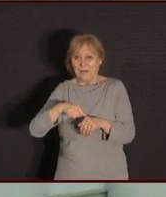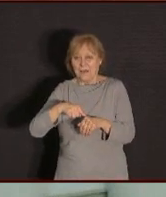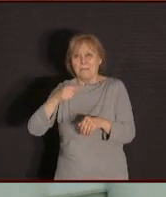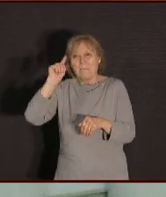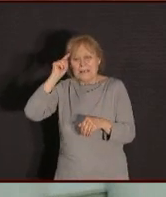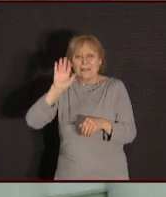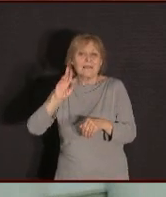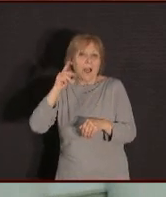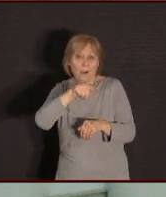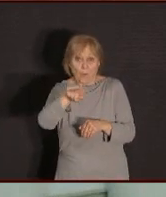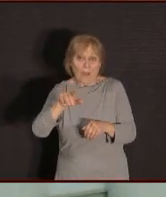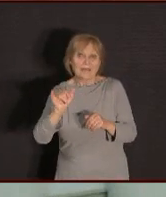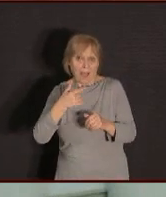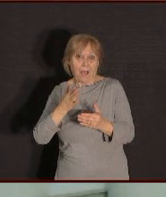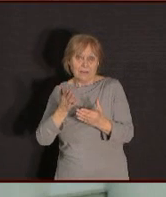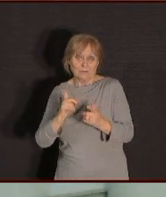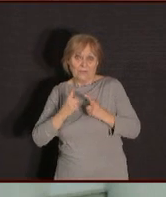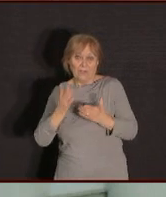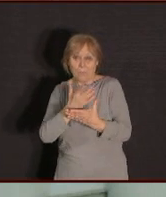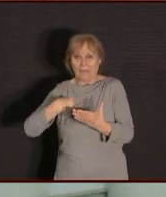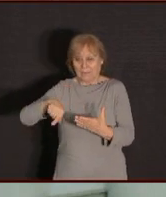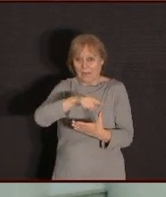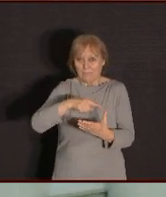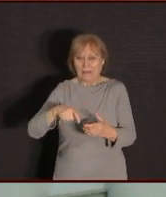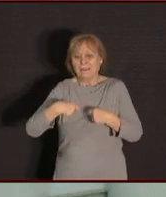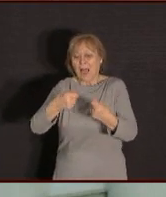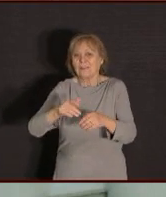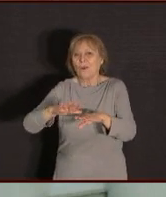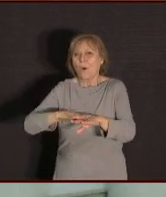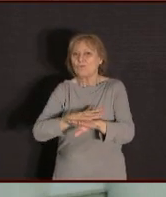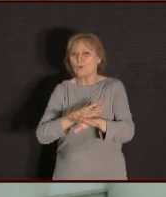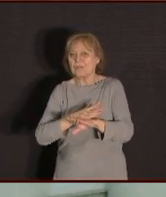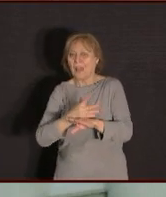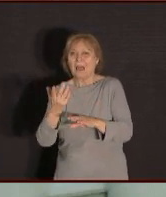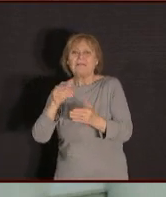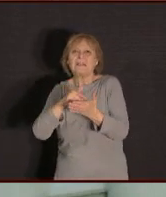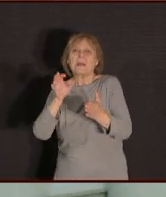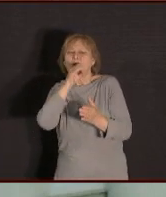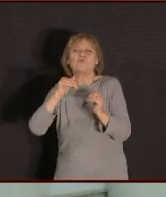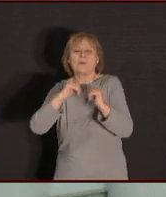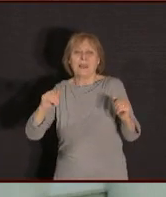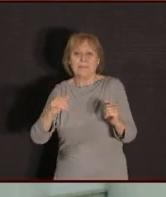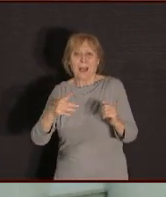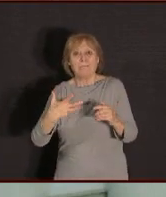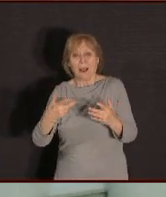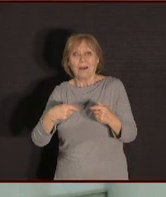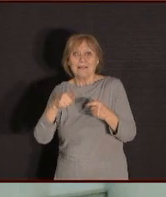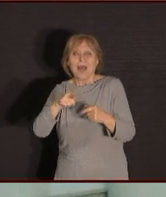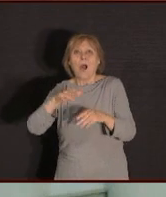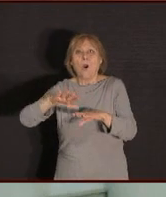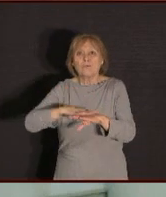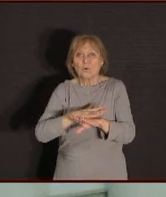misliti na njih, no, da so med nami in jim dajati ta občutek, ni treba nič posebenega, ampak ta občutek, da